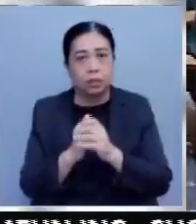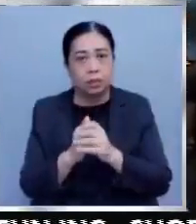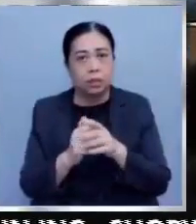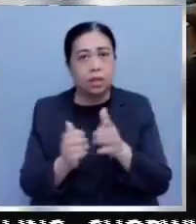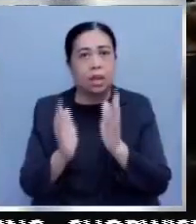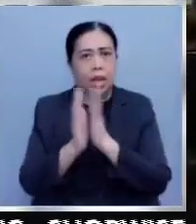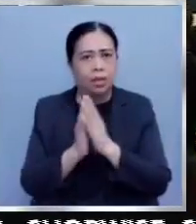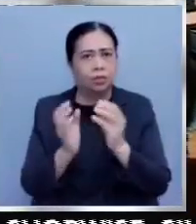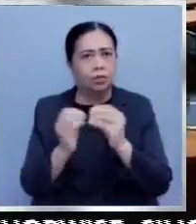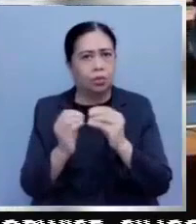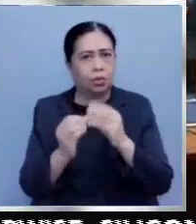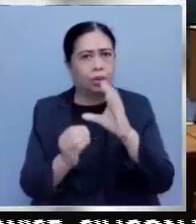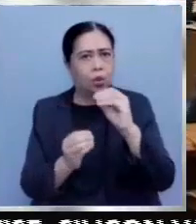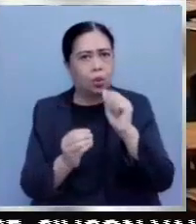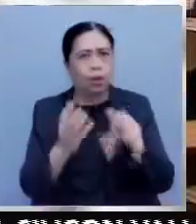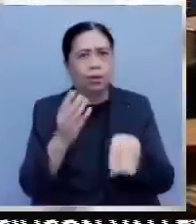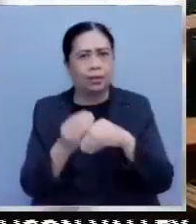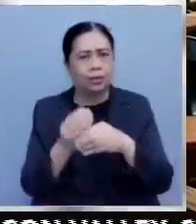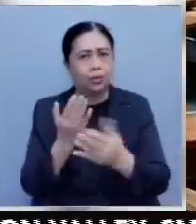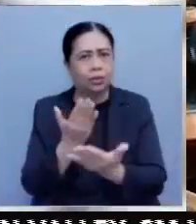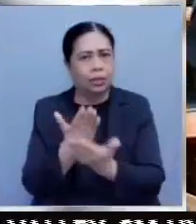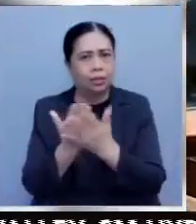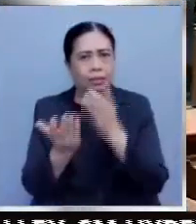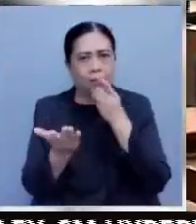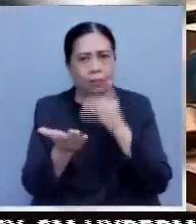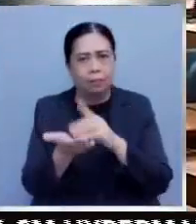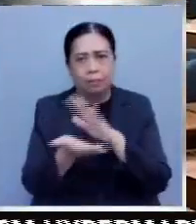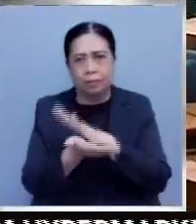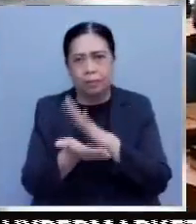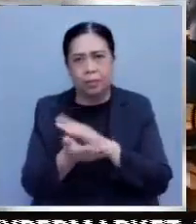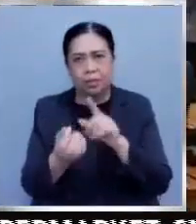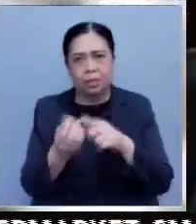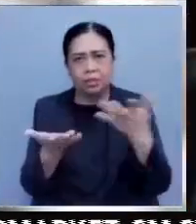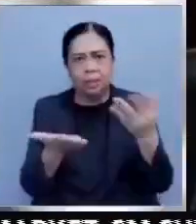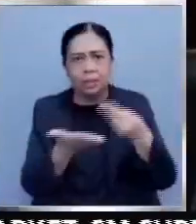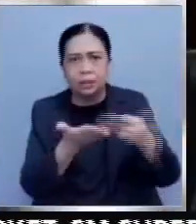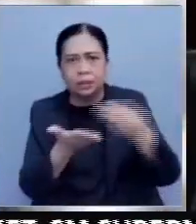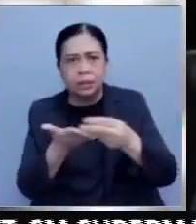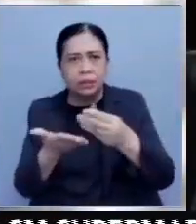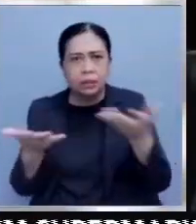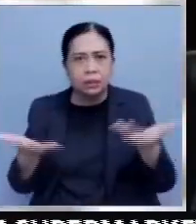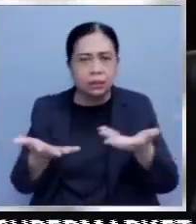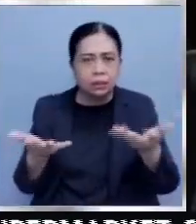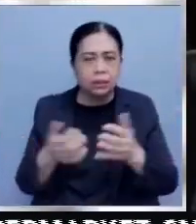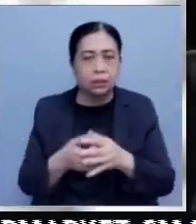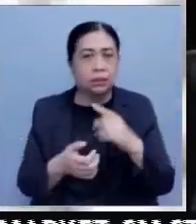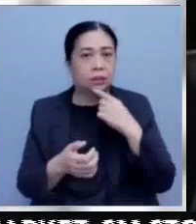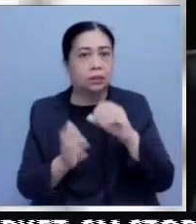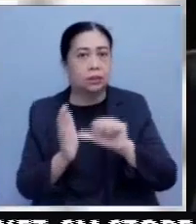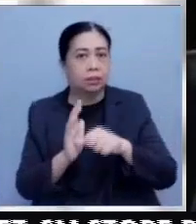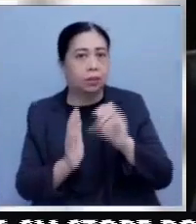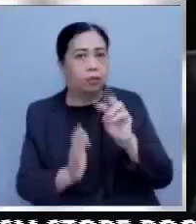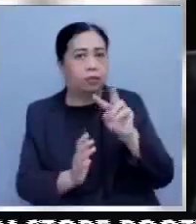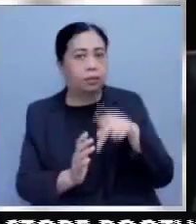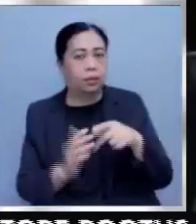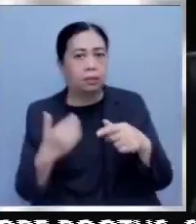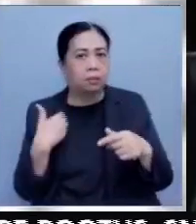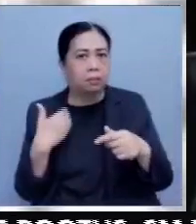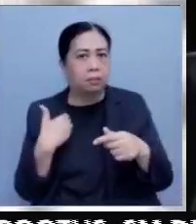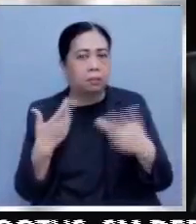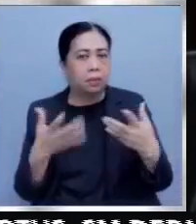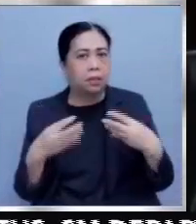COA ng dagdag na dokumento sa mga pinagkagastusan nito. Gate ng OVP, hindi pa nila natatanggap